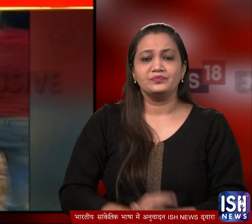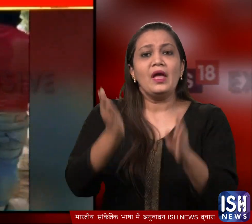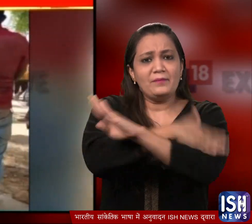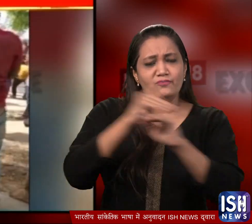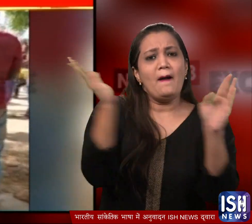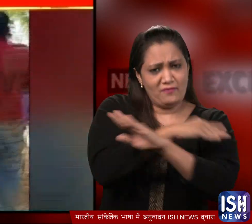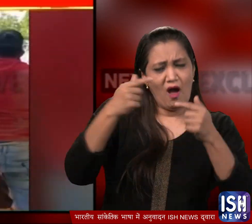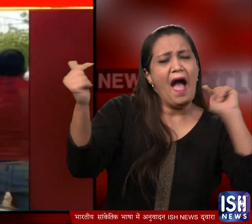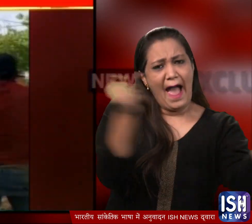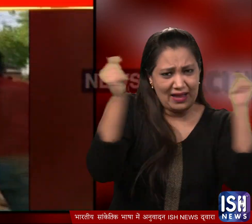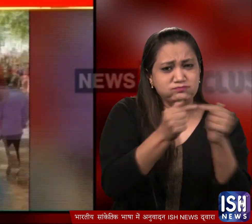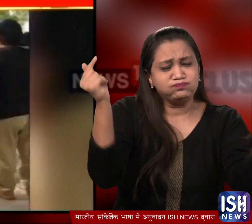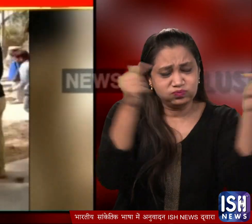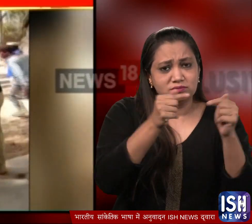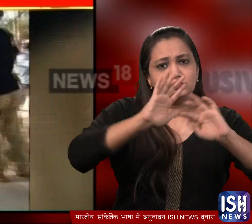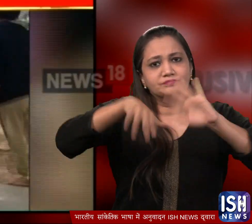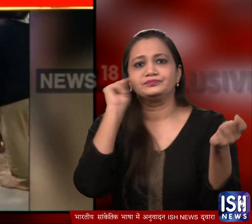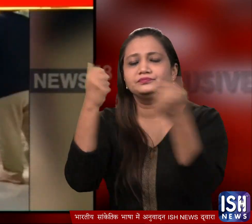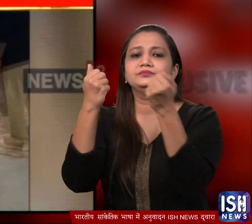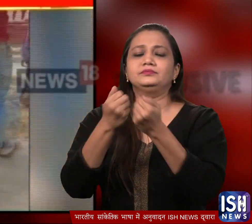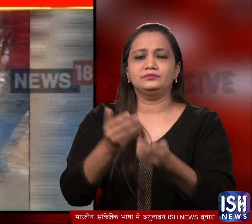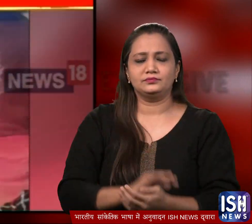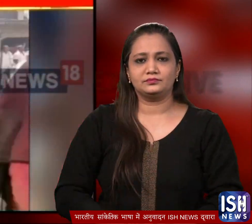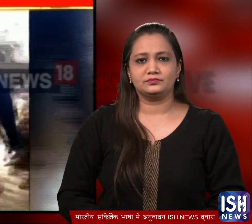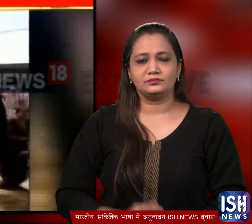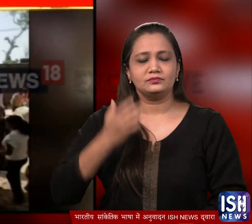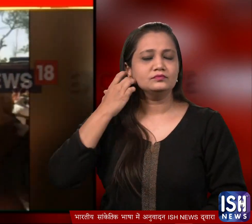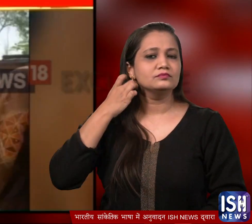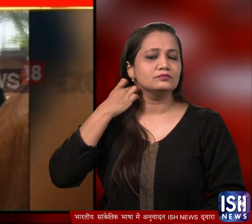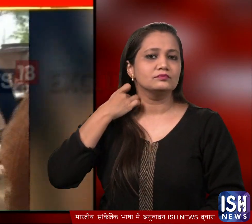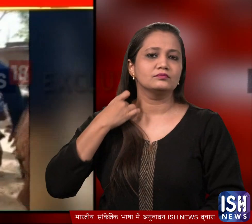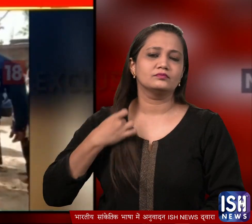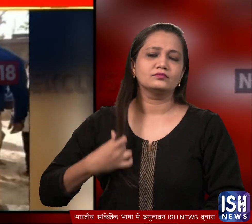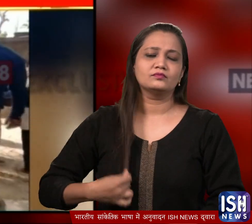आए। इससे पहले ये लोग आपस में बहस करते भी दिखाई दिए,